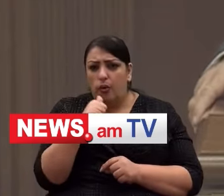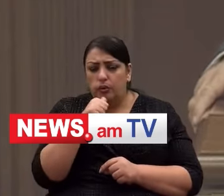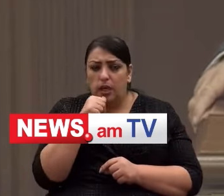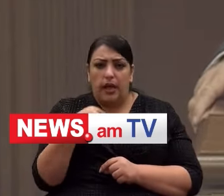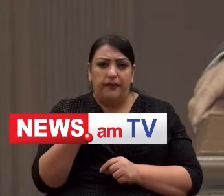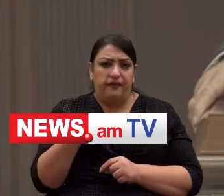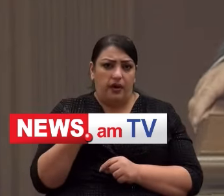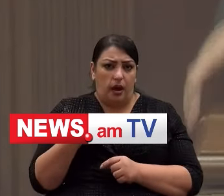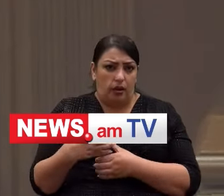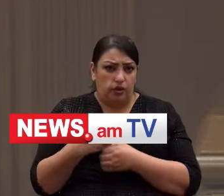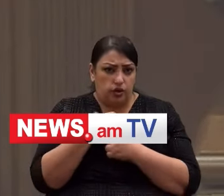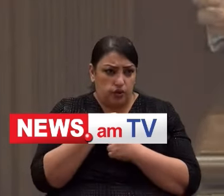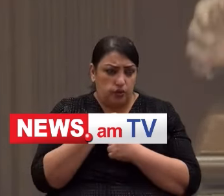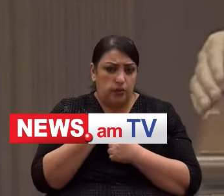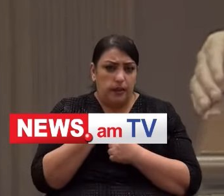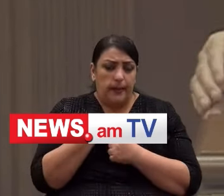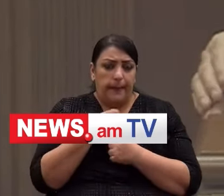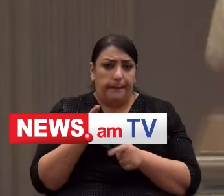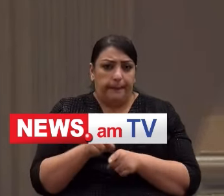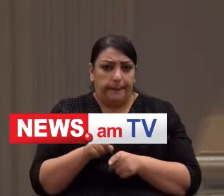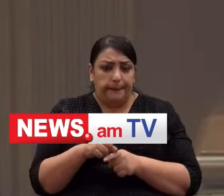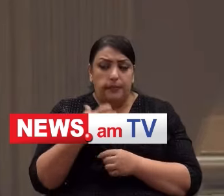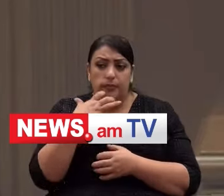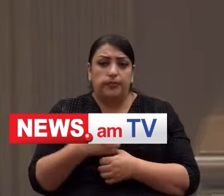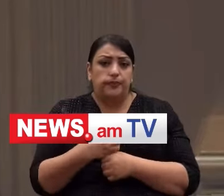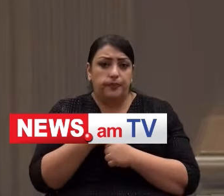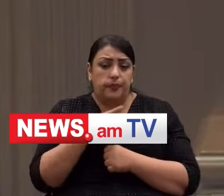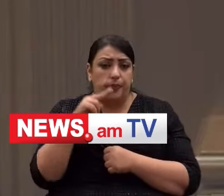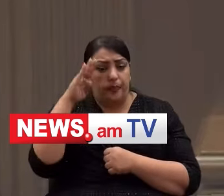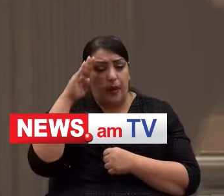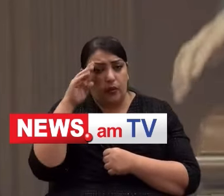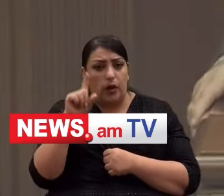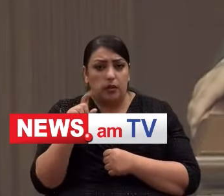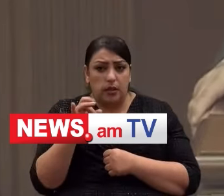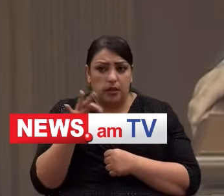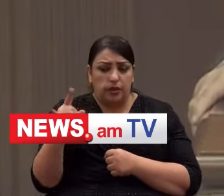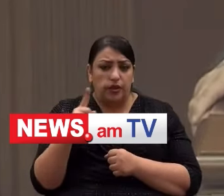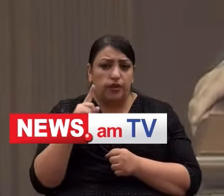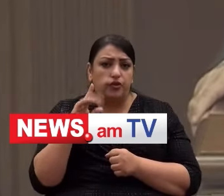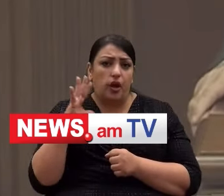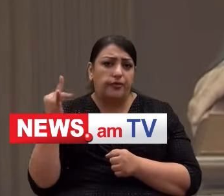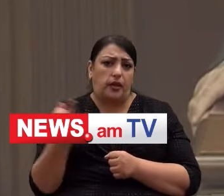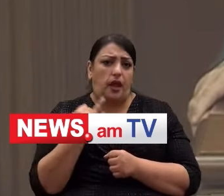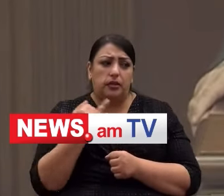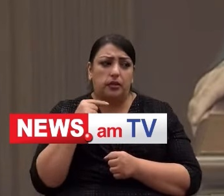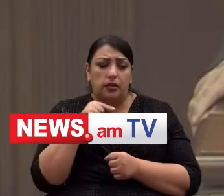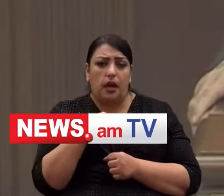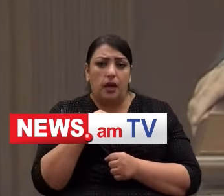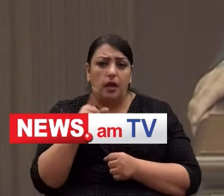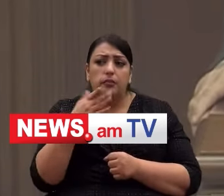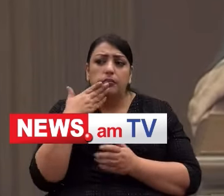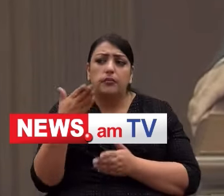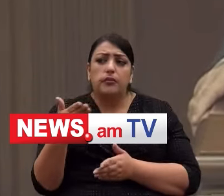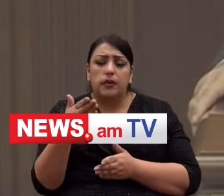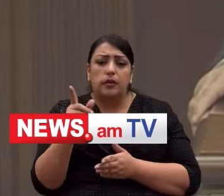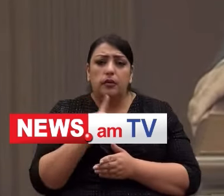գործադրել։ Այսինքն ճշմարիտ եղել է, որ պարոն Աղազարյանը այդ գործով շատ հետաքրքրված է։ Տվել անձնավորությունը ասել է, որ պարոն